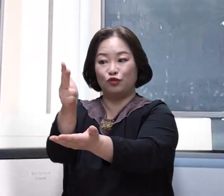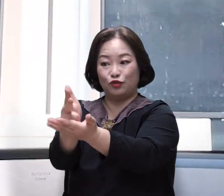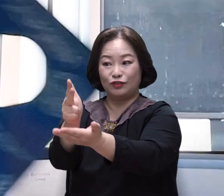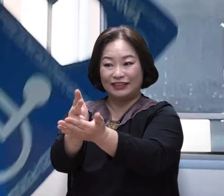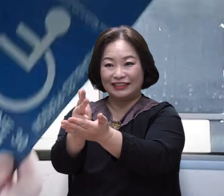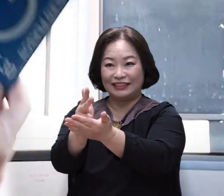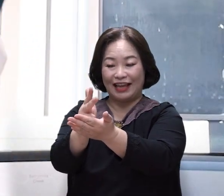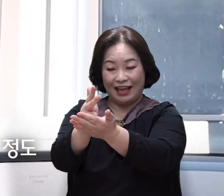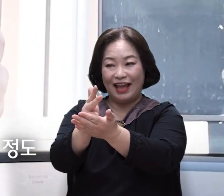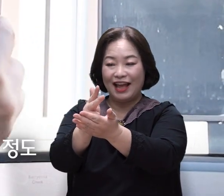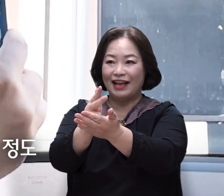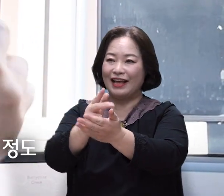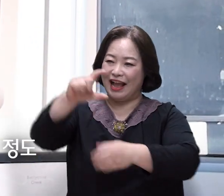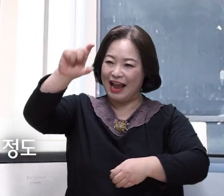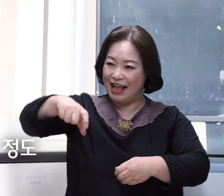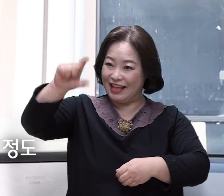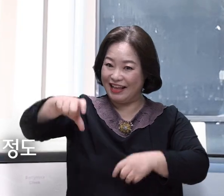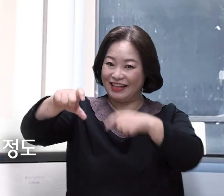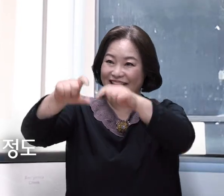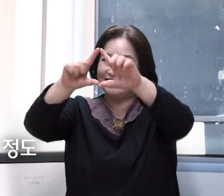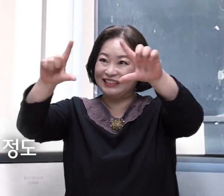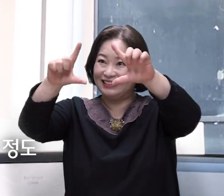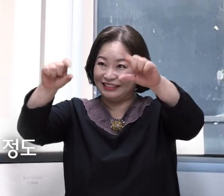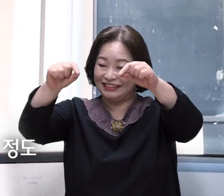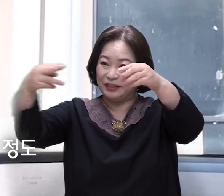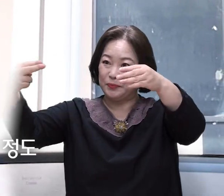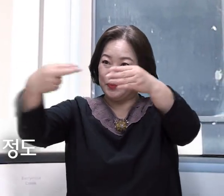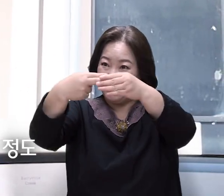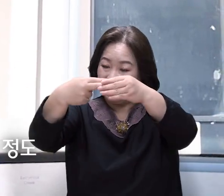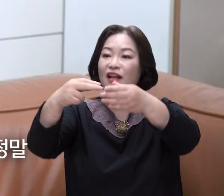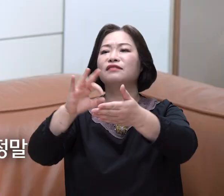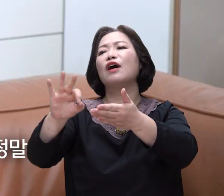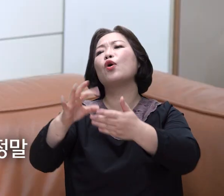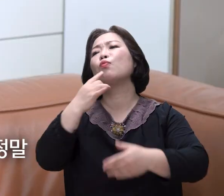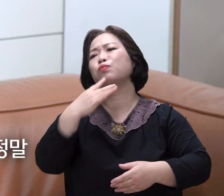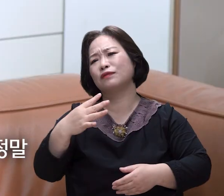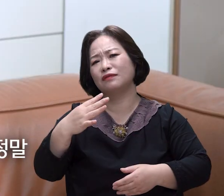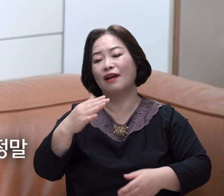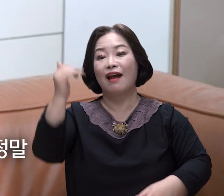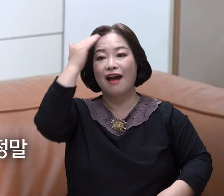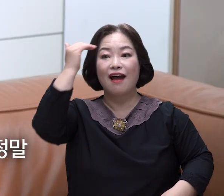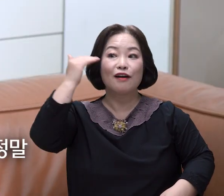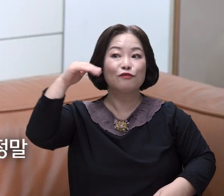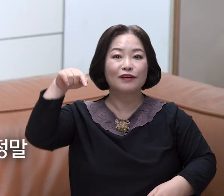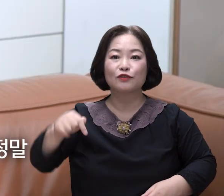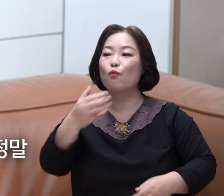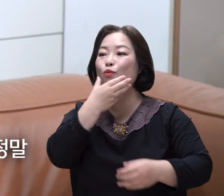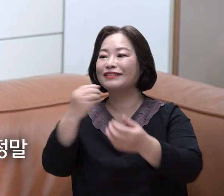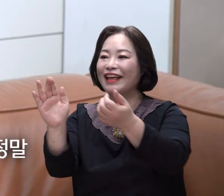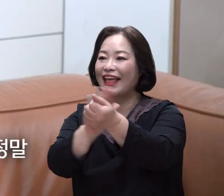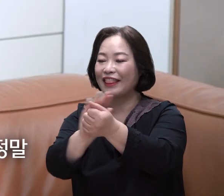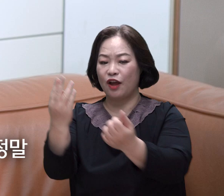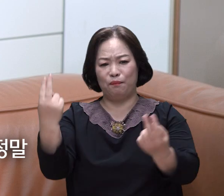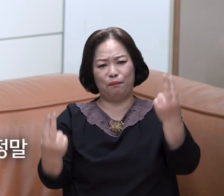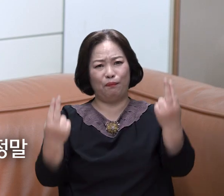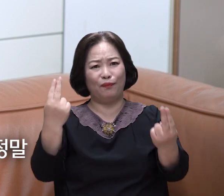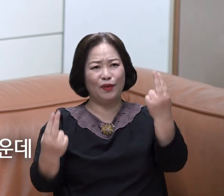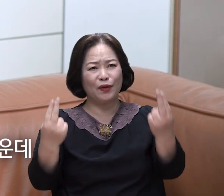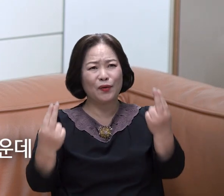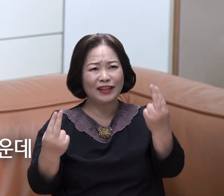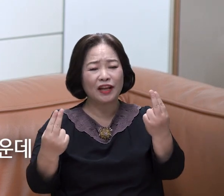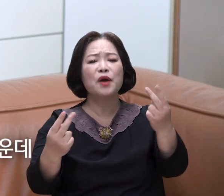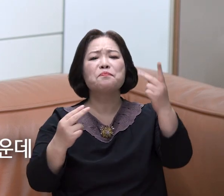주차 카드 요거 걸어서 장애인 주차구역 이용할 수 있는 정도? 한국에서 받았던 복지 혜택에 비하면